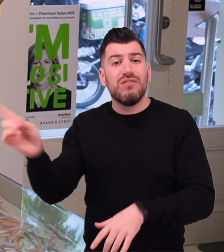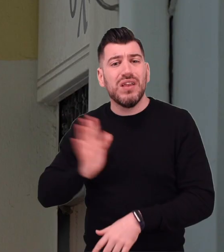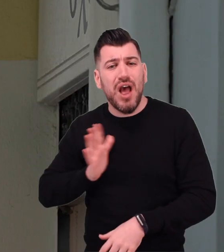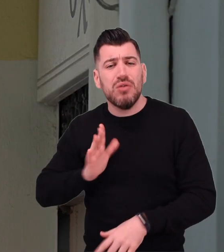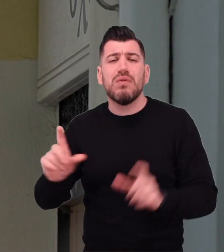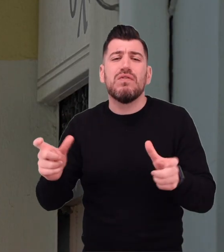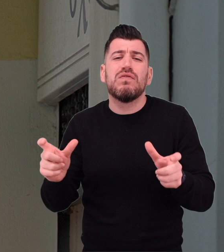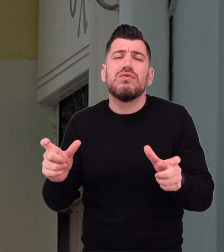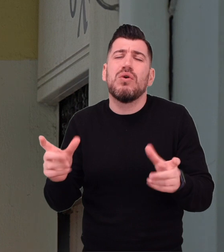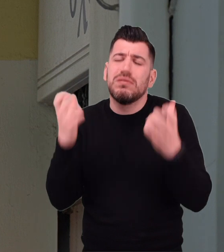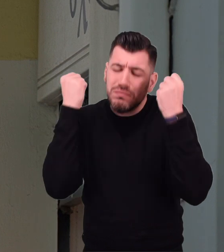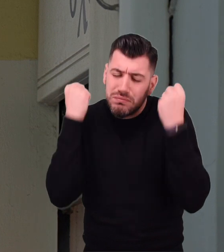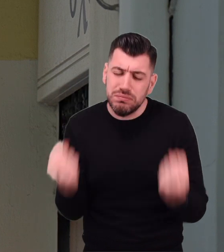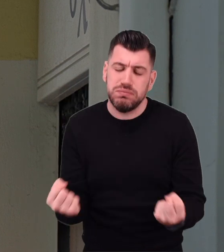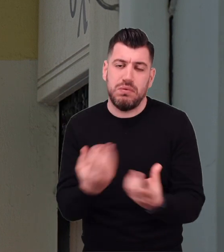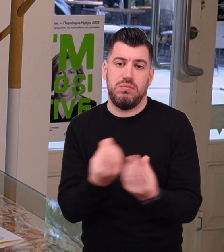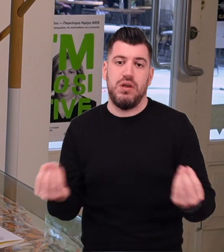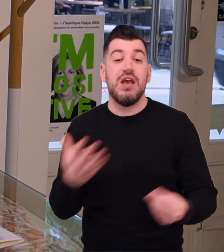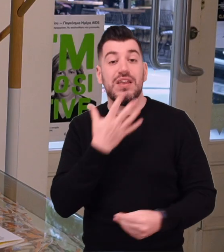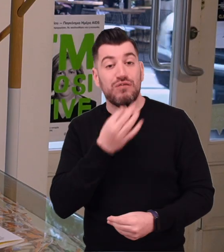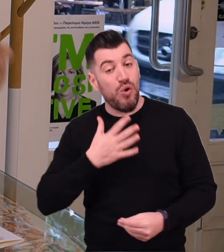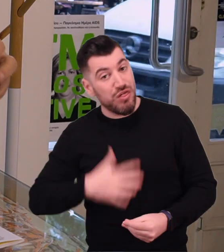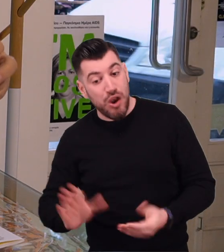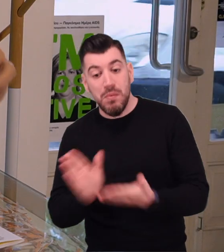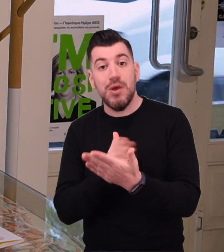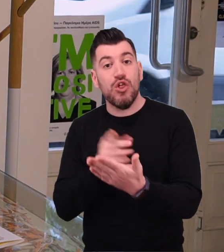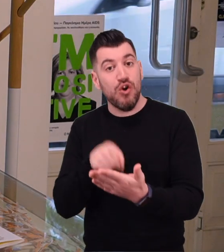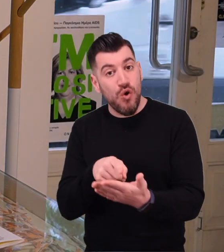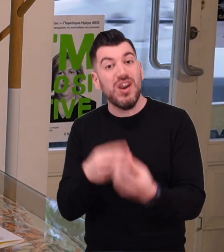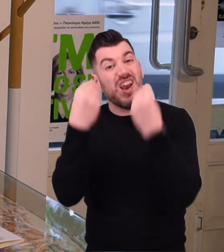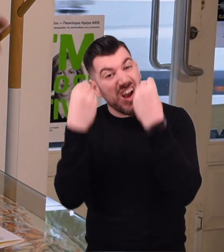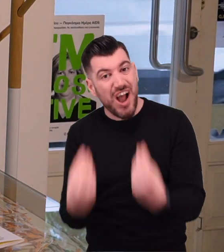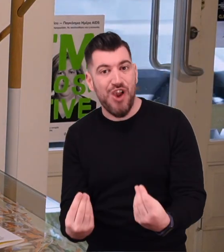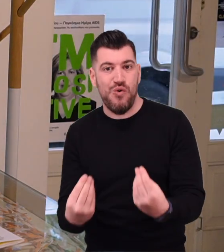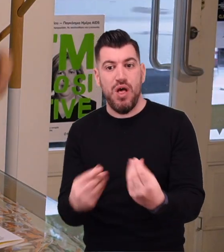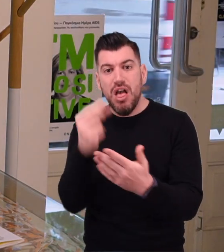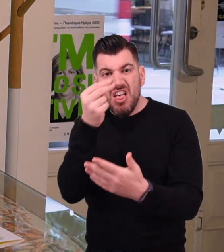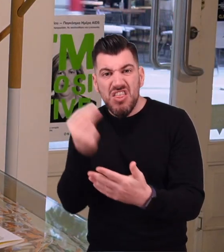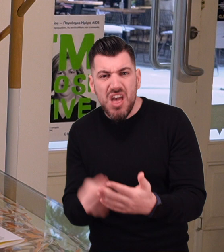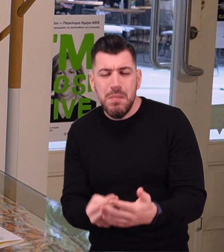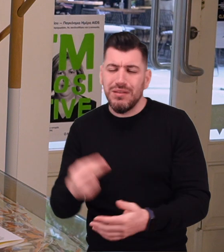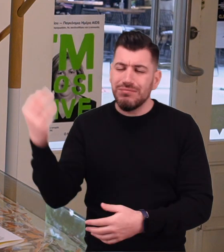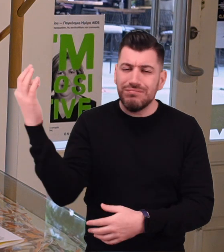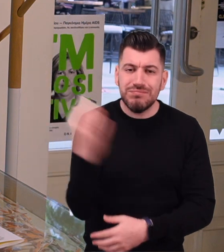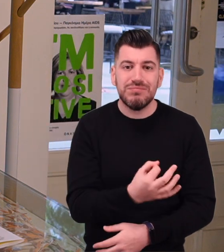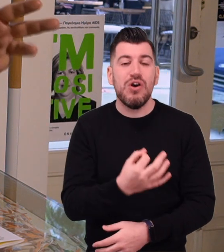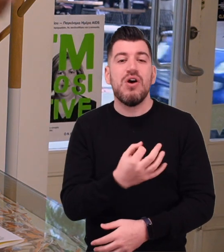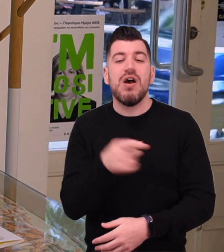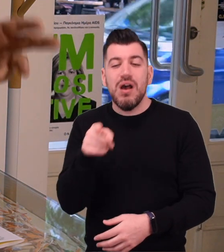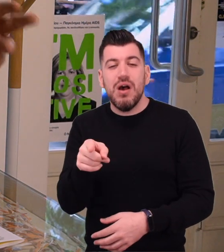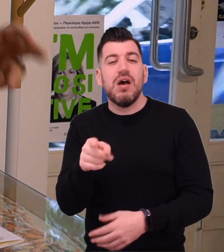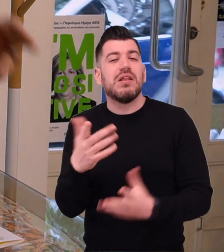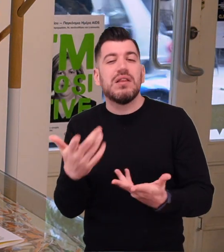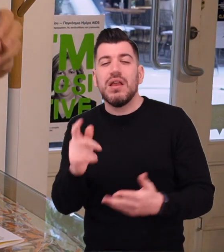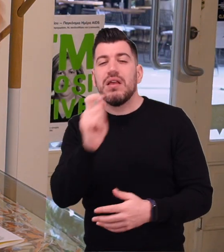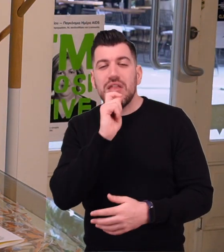όριο της φτώχειας. Γι' αυτό μας νοιάζει η σχεδία μας να είναι και ένα πολύ καλό περιοδικό, έτσι ώστε αισιόδοξο, βαθιά προσιλωμένο στις